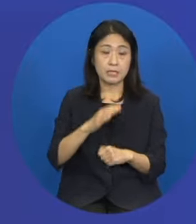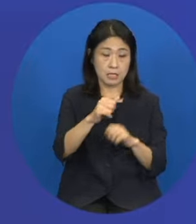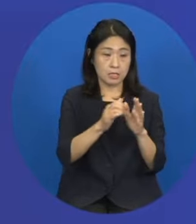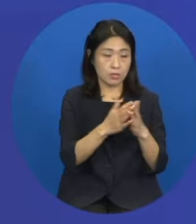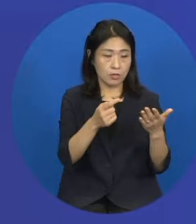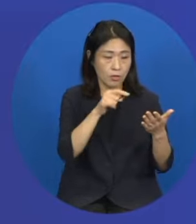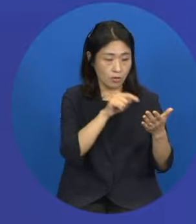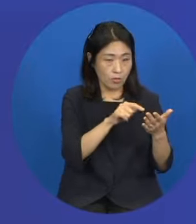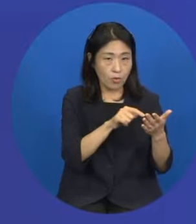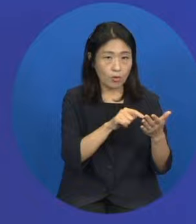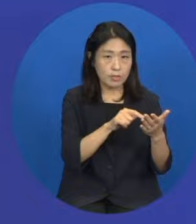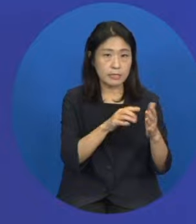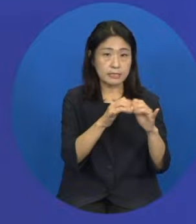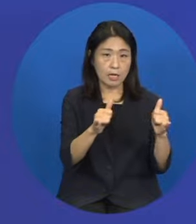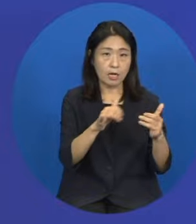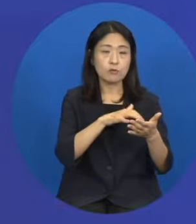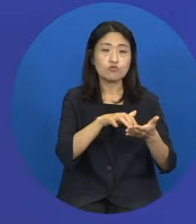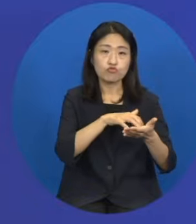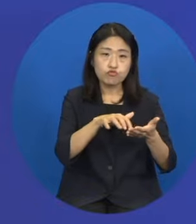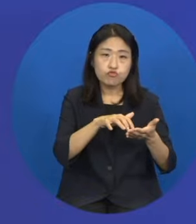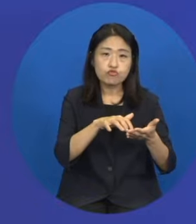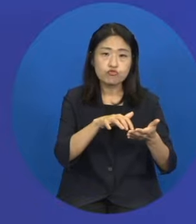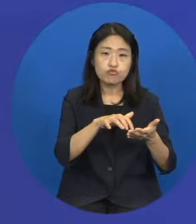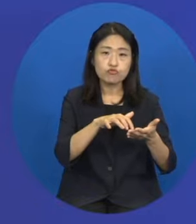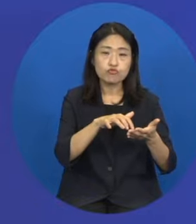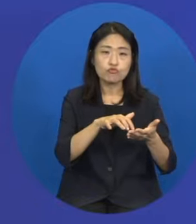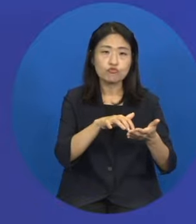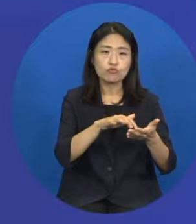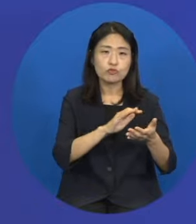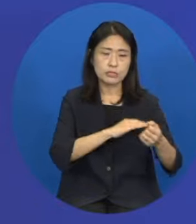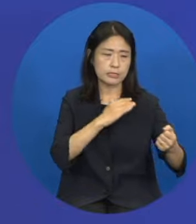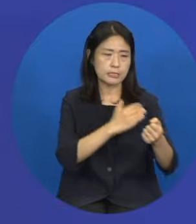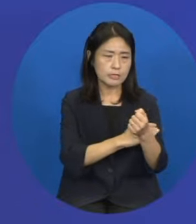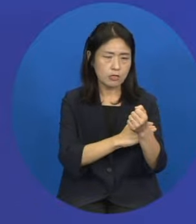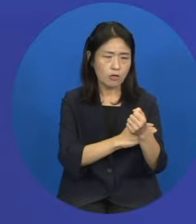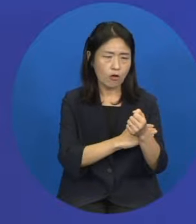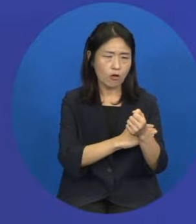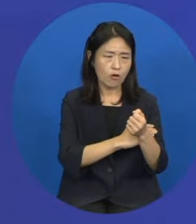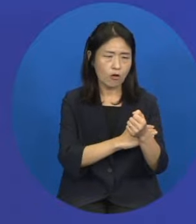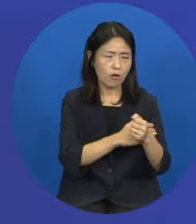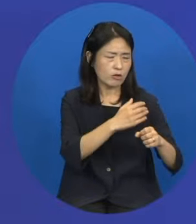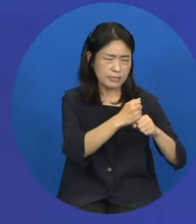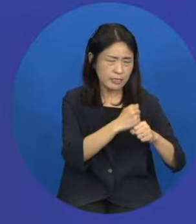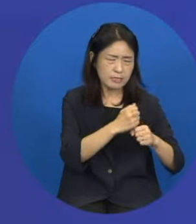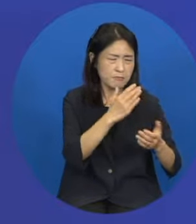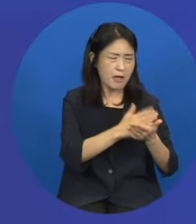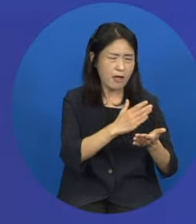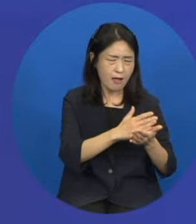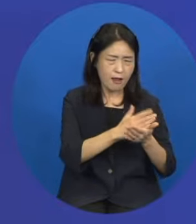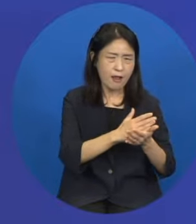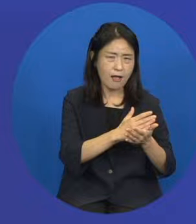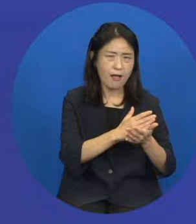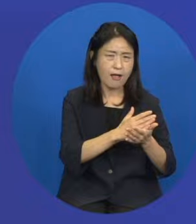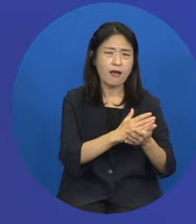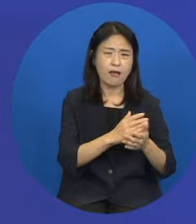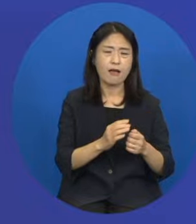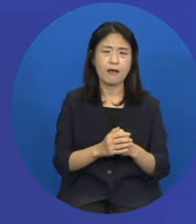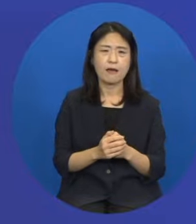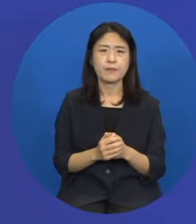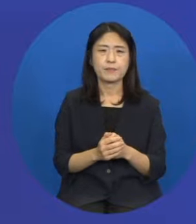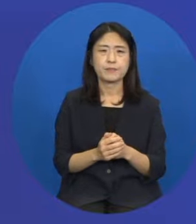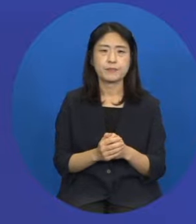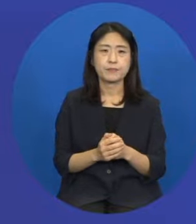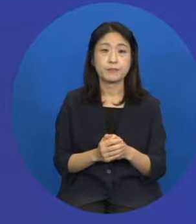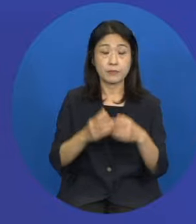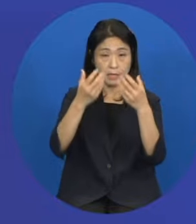규모를 그리고 사람의 능력을 의지하지 말라라고 경고합니다. 대표적인 예로 기드온과